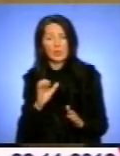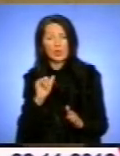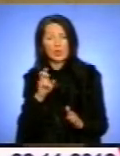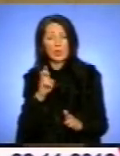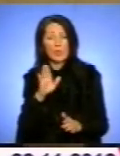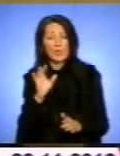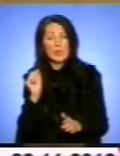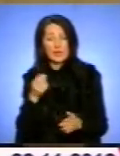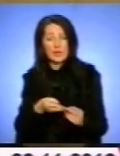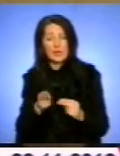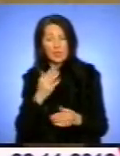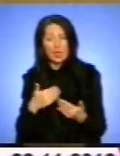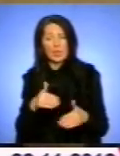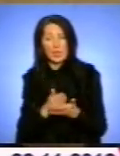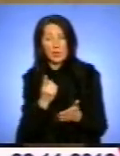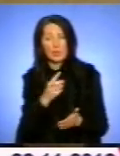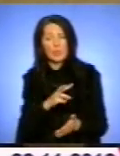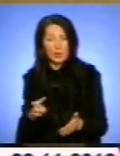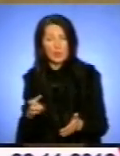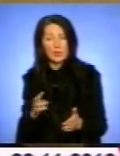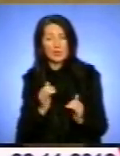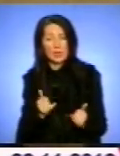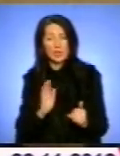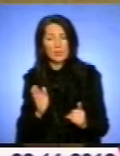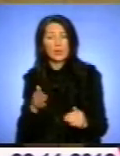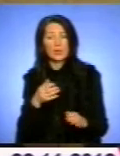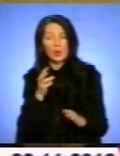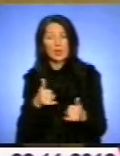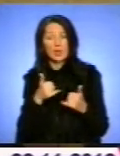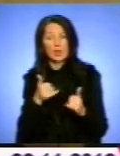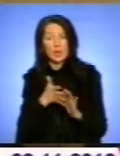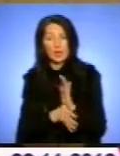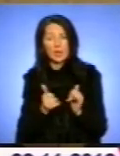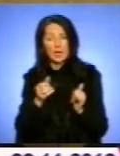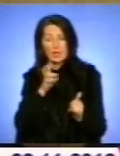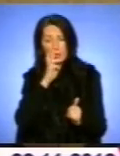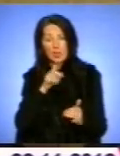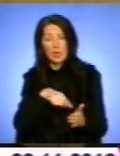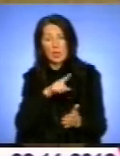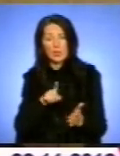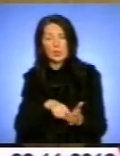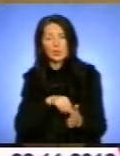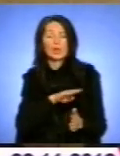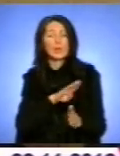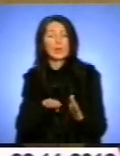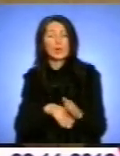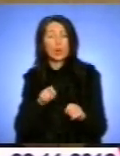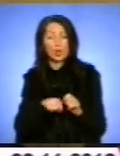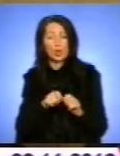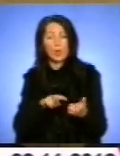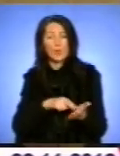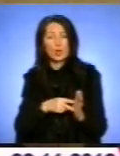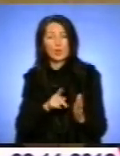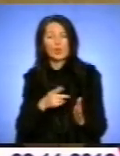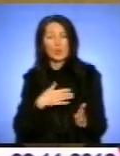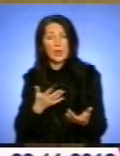1 мільйон знищення якраз зараз будемо гасити, давати на заробітну плату. І питання повністю під контролем, і ми плануємо, що ми